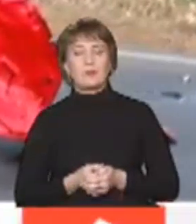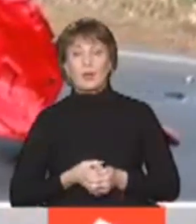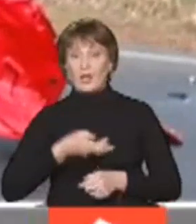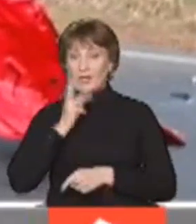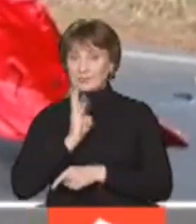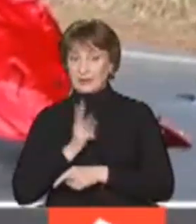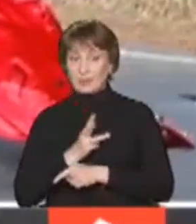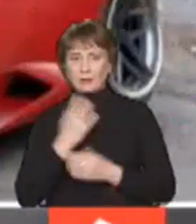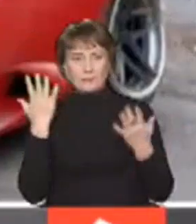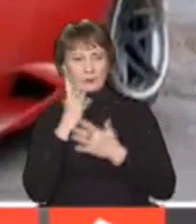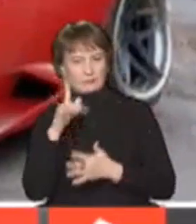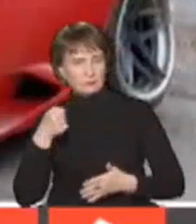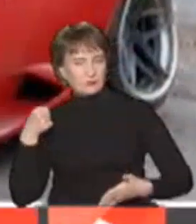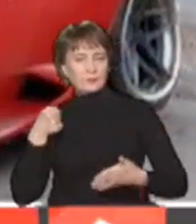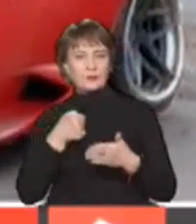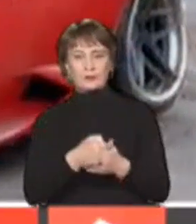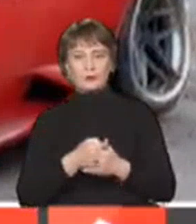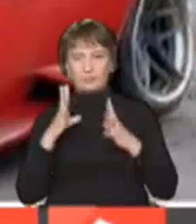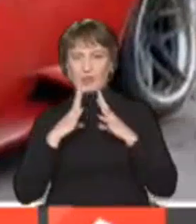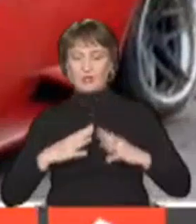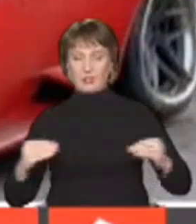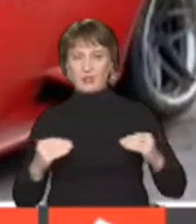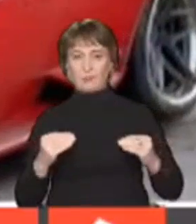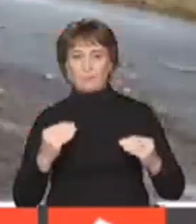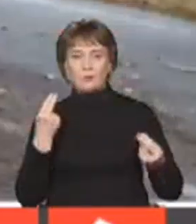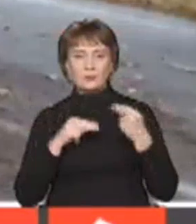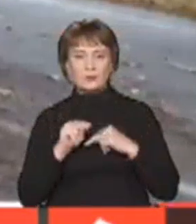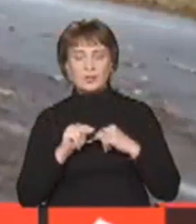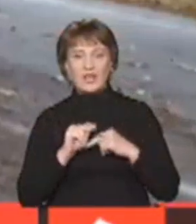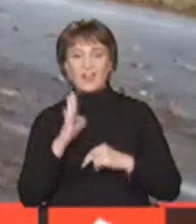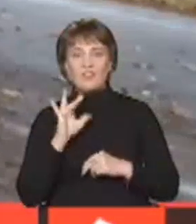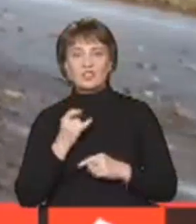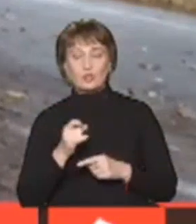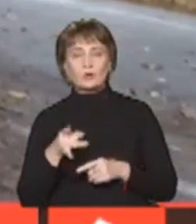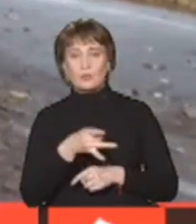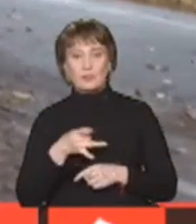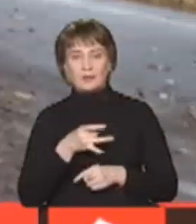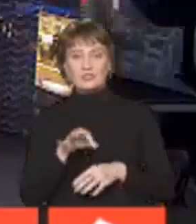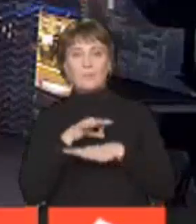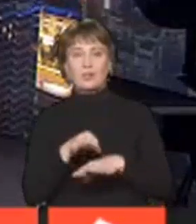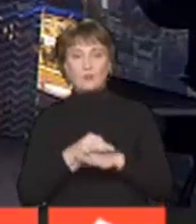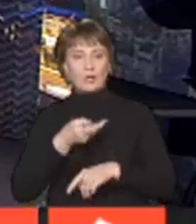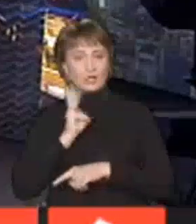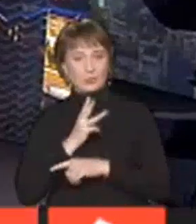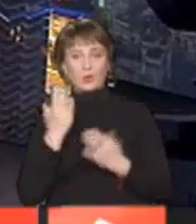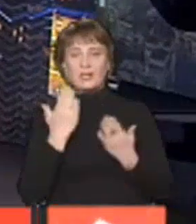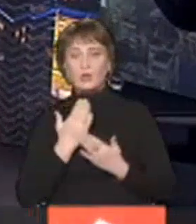Знімали кіно і вгатили ламборгіні. Поблизу Лютежа у Вишгородському районі проводили зйомки кінофільму.